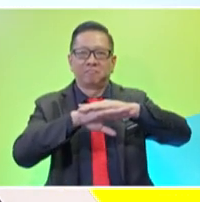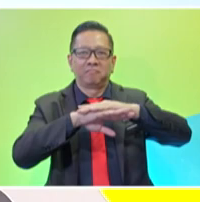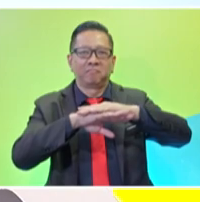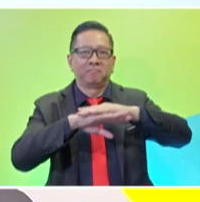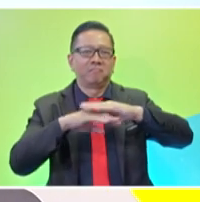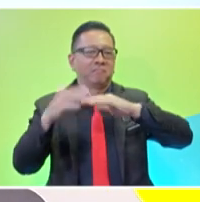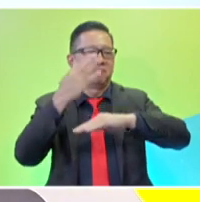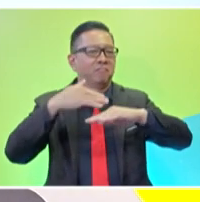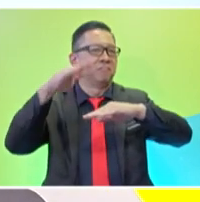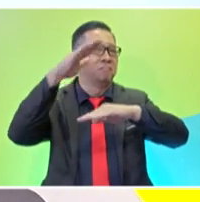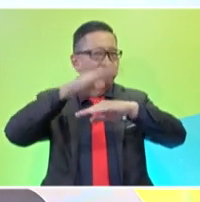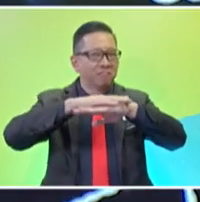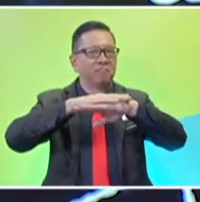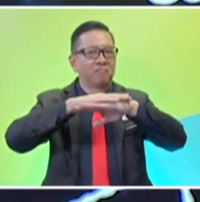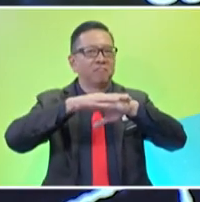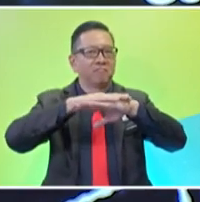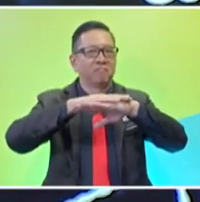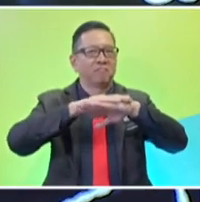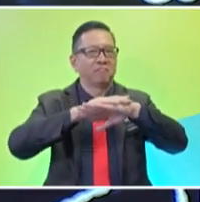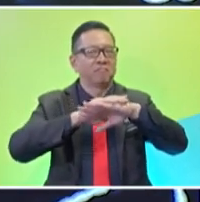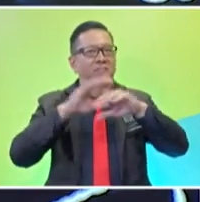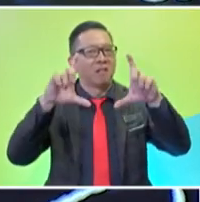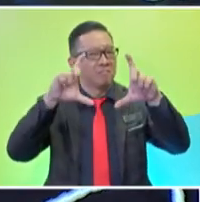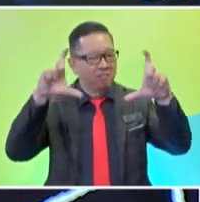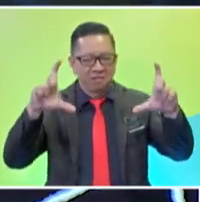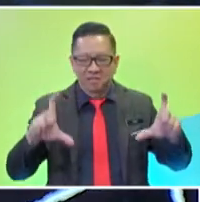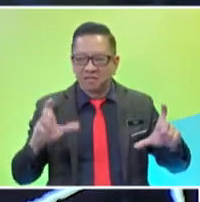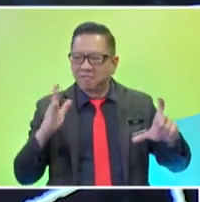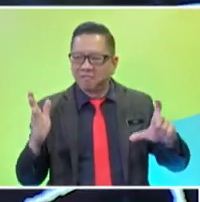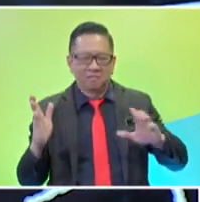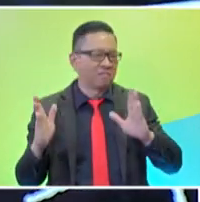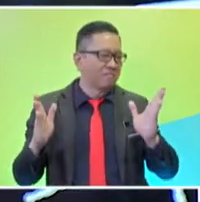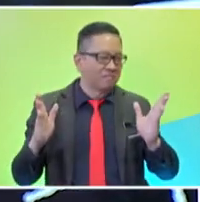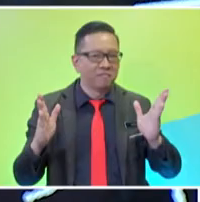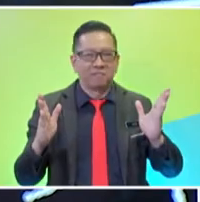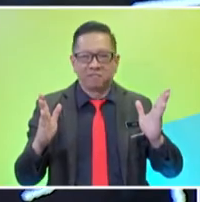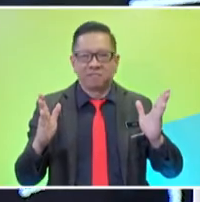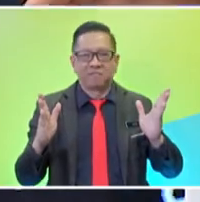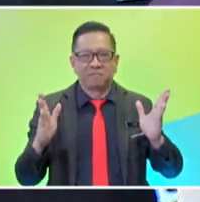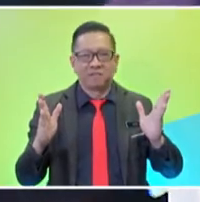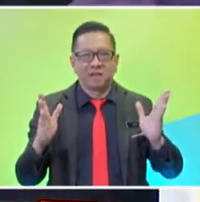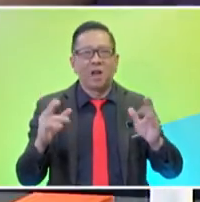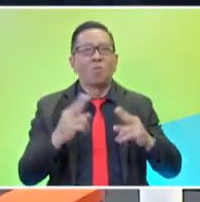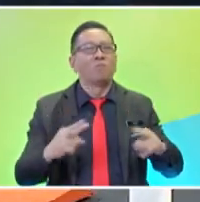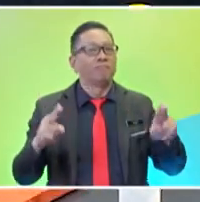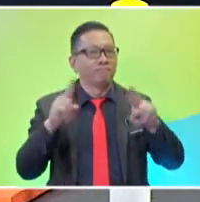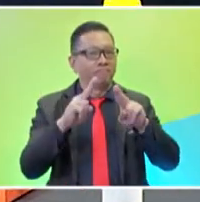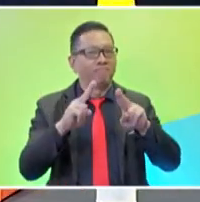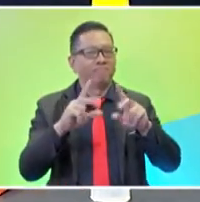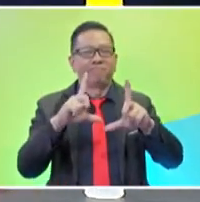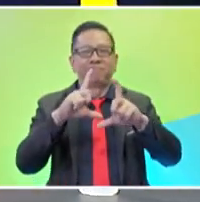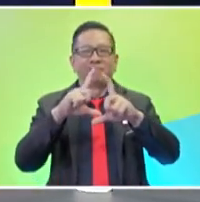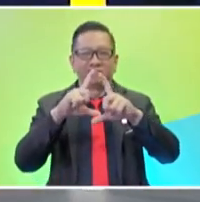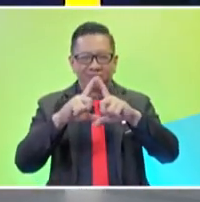bagian atas bawah ya dan juga kita ada bingkai kiri dan kanan dan kita ada yang utama yaitu segitiga